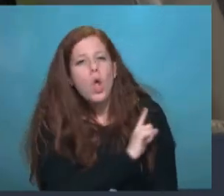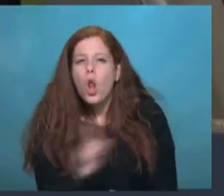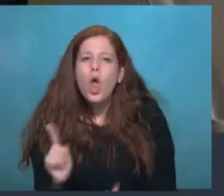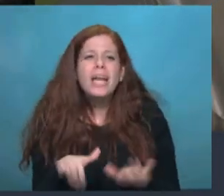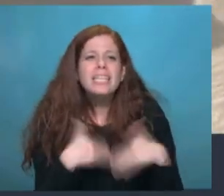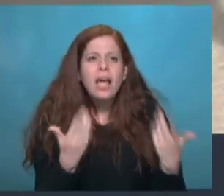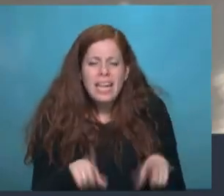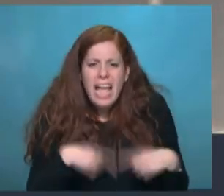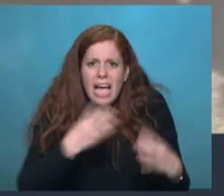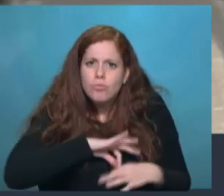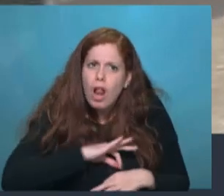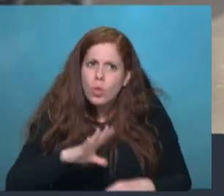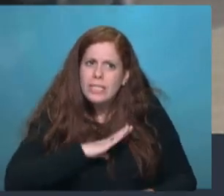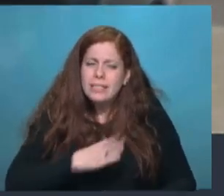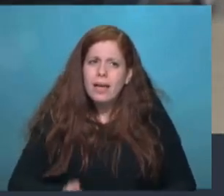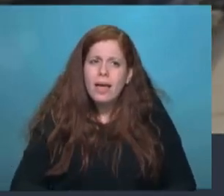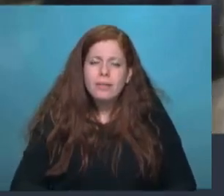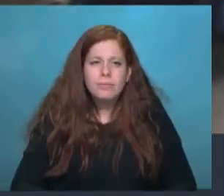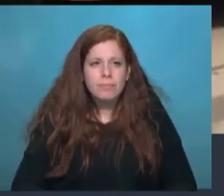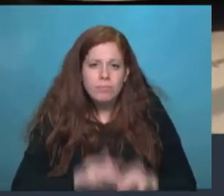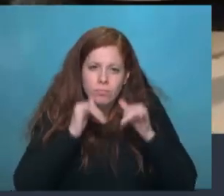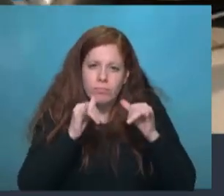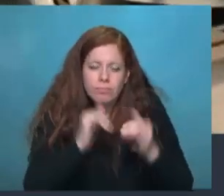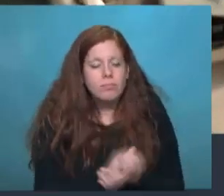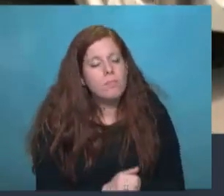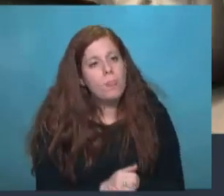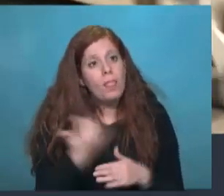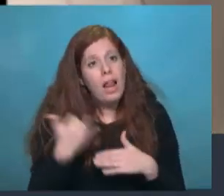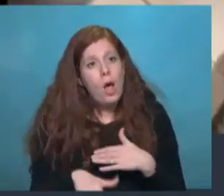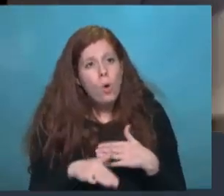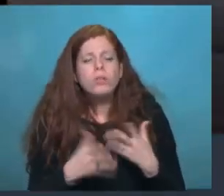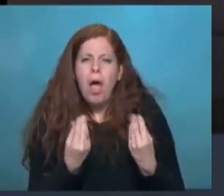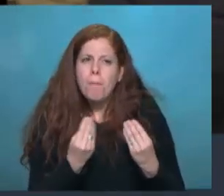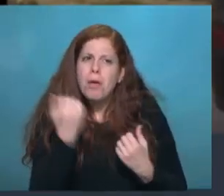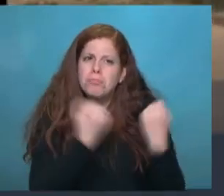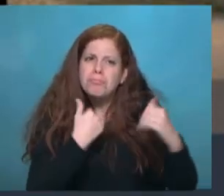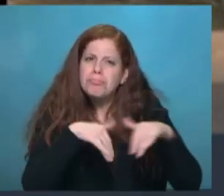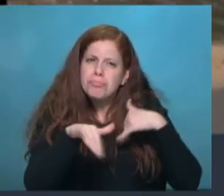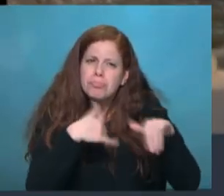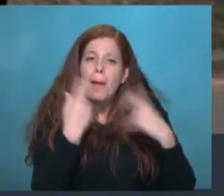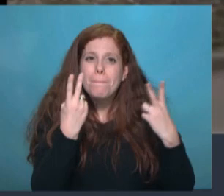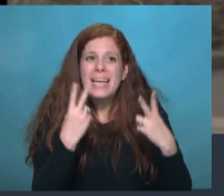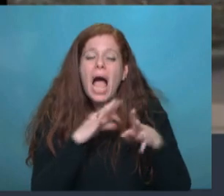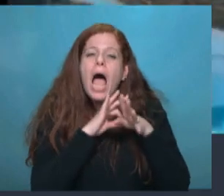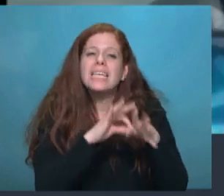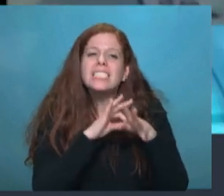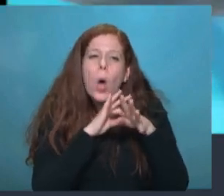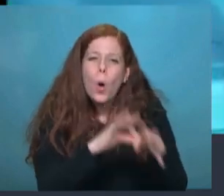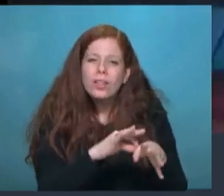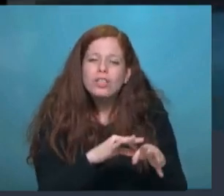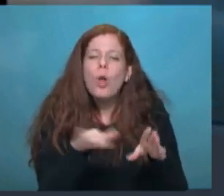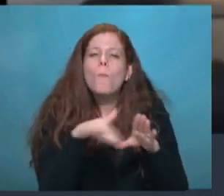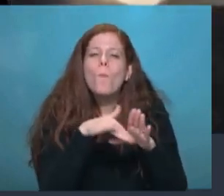את חיינו לסכן. לאחרונה החלה תנועה ערה מאוד של רכבים, בעיקר הסעות של פועלים בתוך